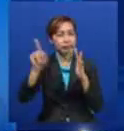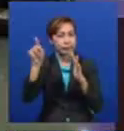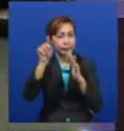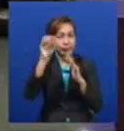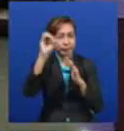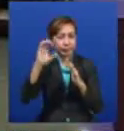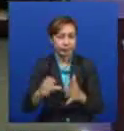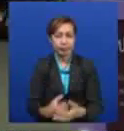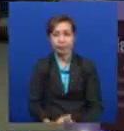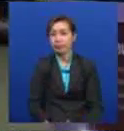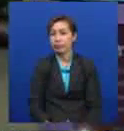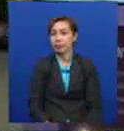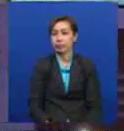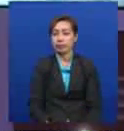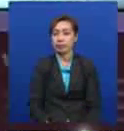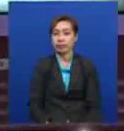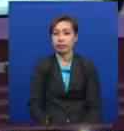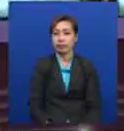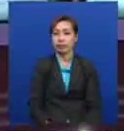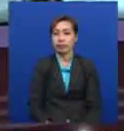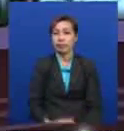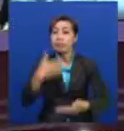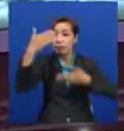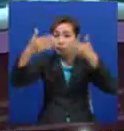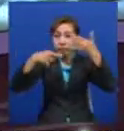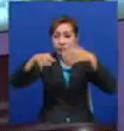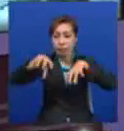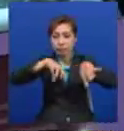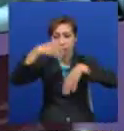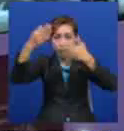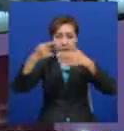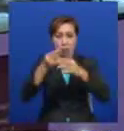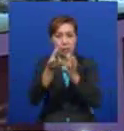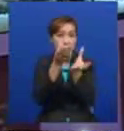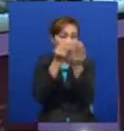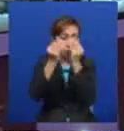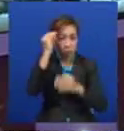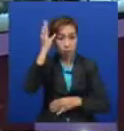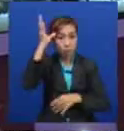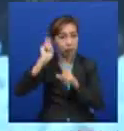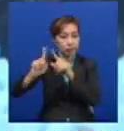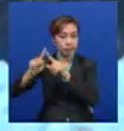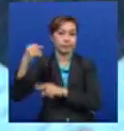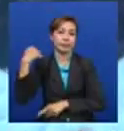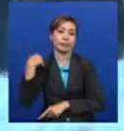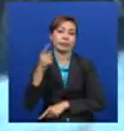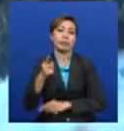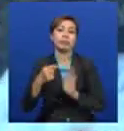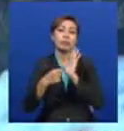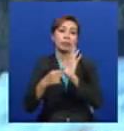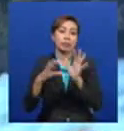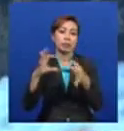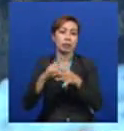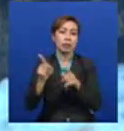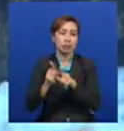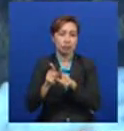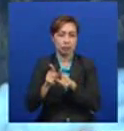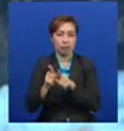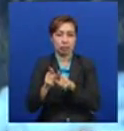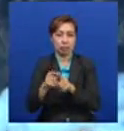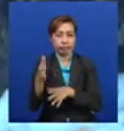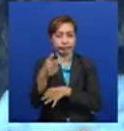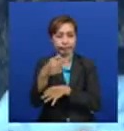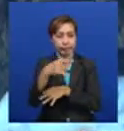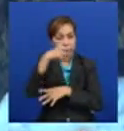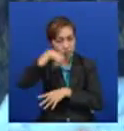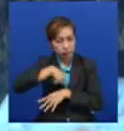ค่ะนอกจากนี้นะคะภายในงานก็ยังมีนิทรรศการให้ความรู้มากมายค่ะไม่ว่าจะเป็นในเรื่องของรู้ทันภัยปลาปักเ